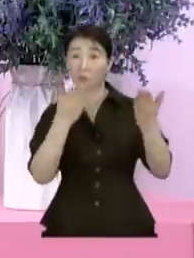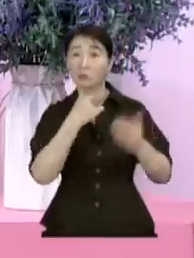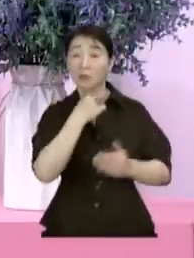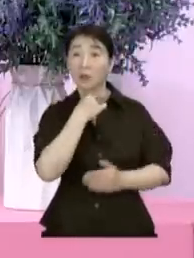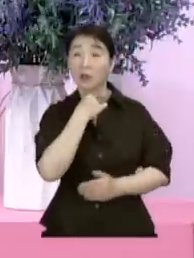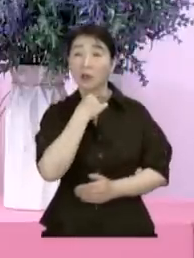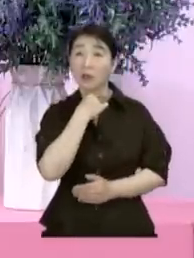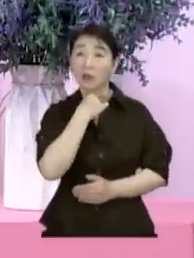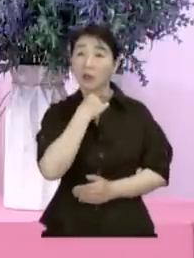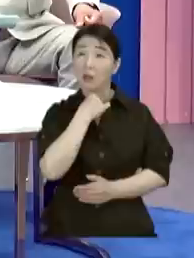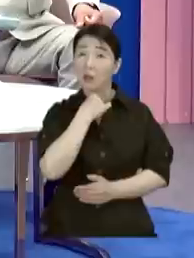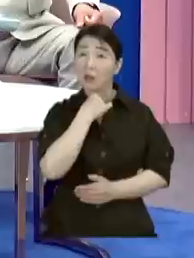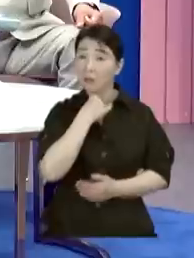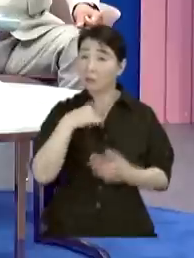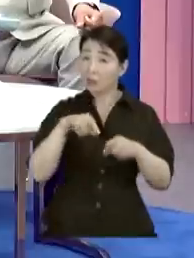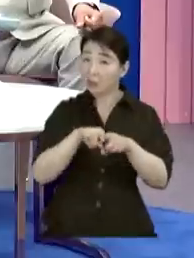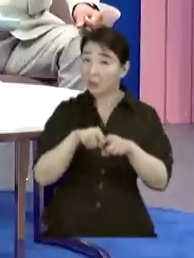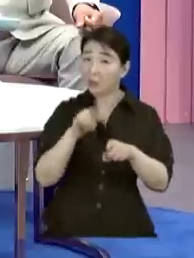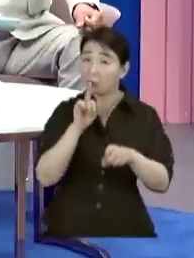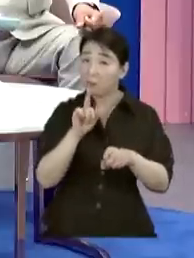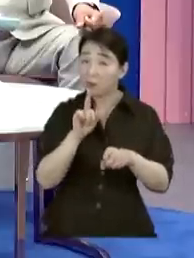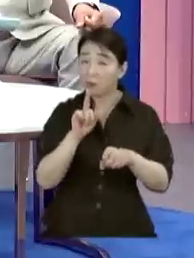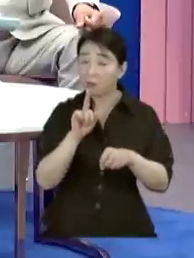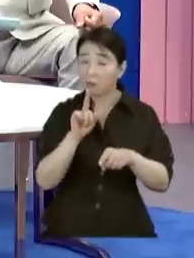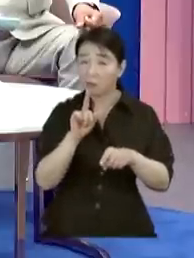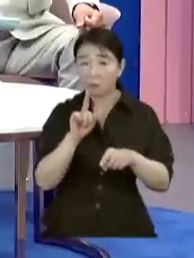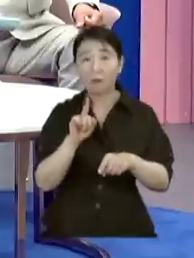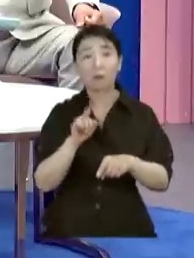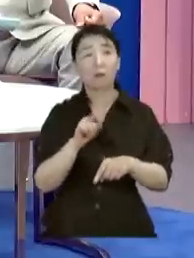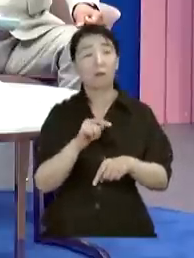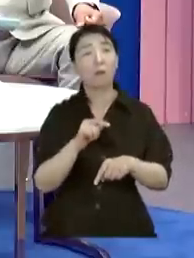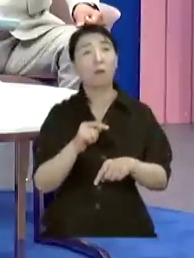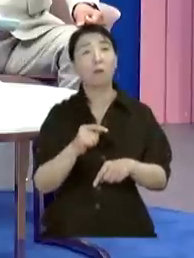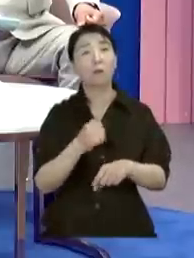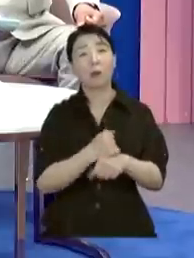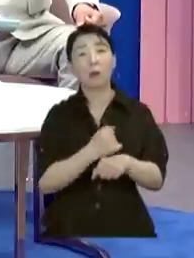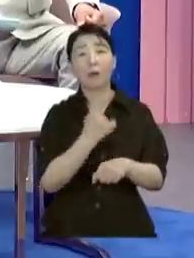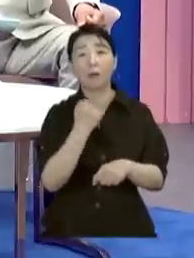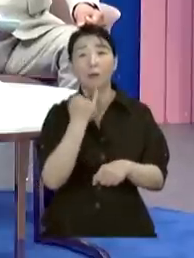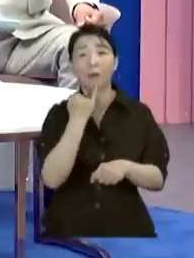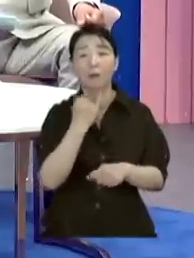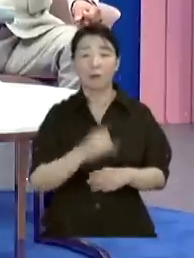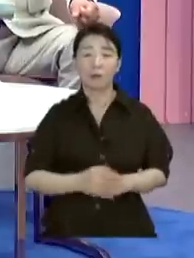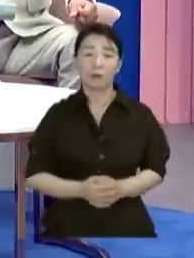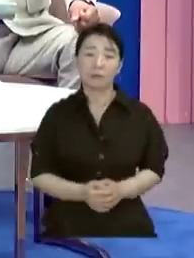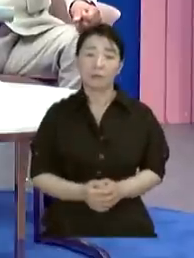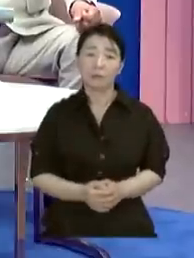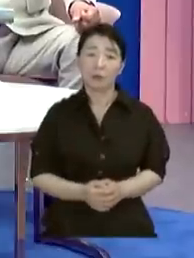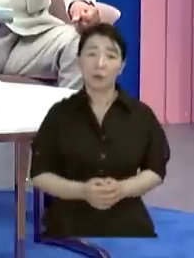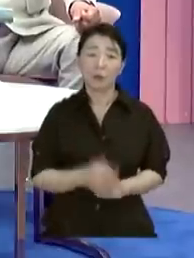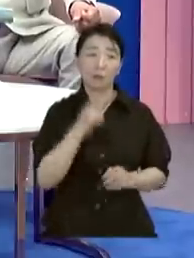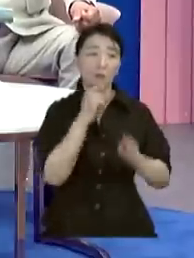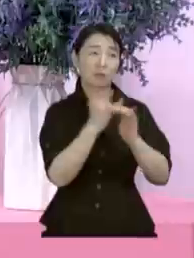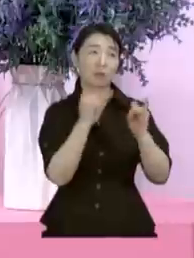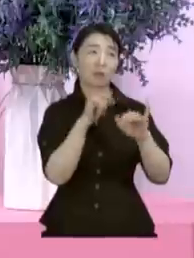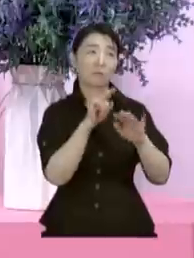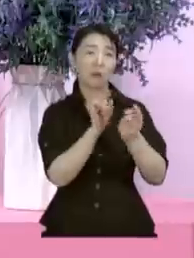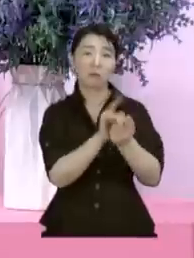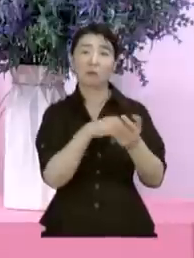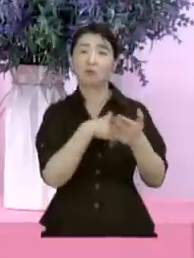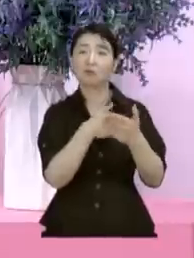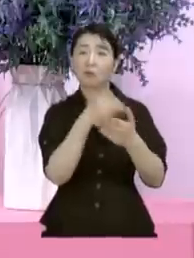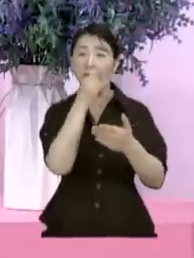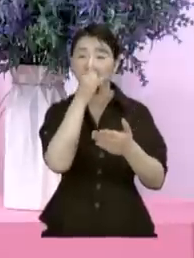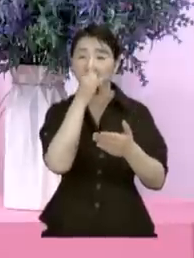어떻겠냐 하는 얘기를 하는 거예요. 그래서 제가 하지요. 근데 너무 두근거렸어요. 북한 분을 만난다는 게